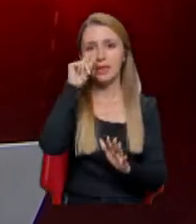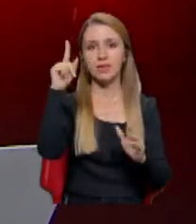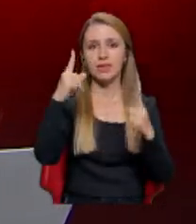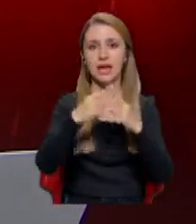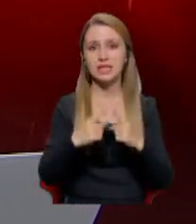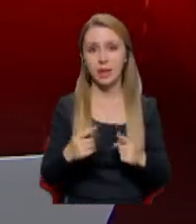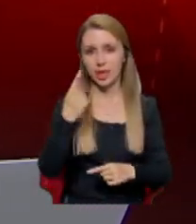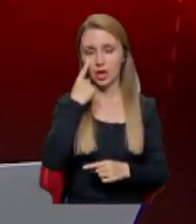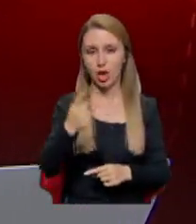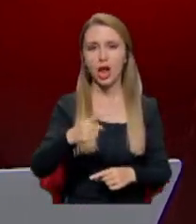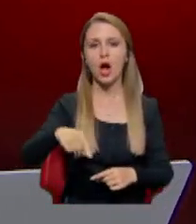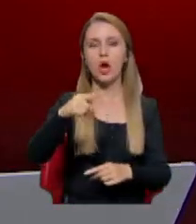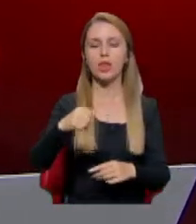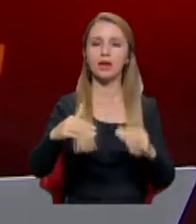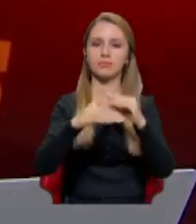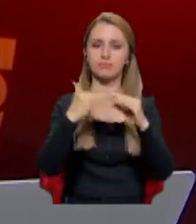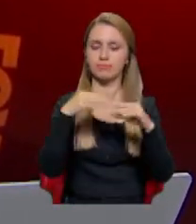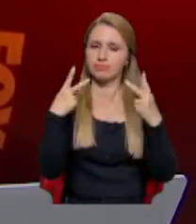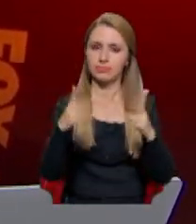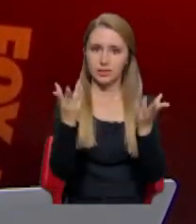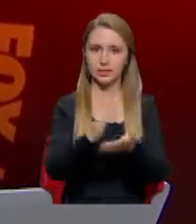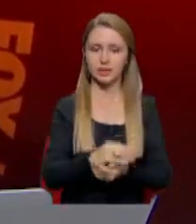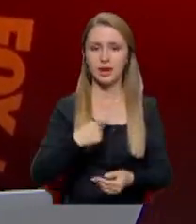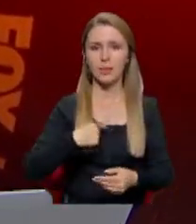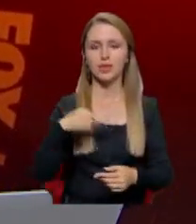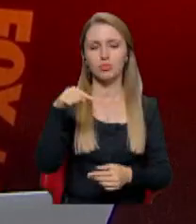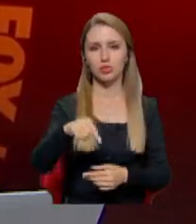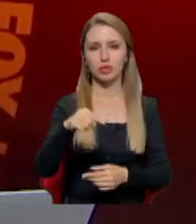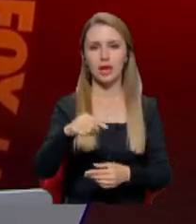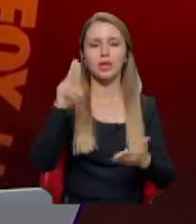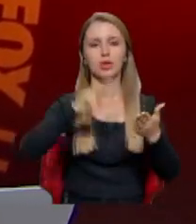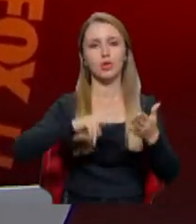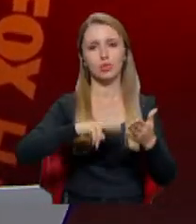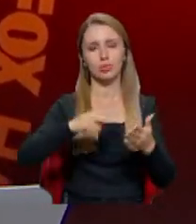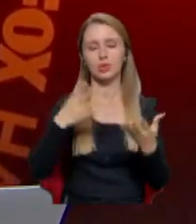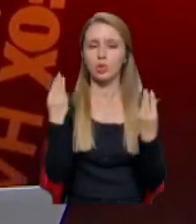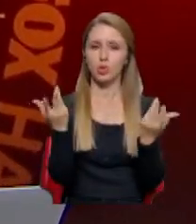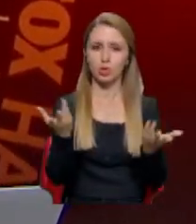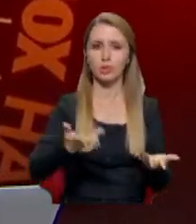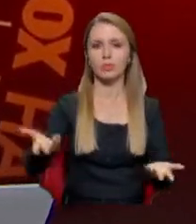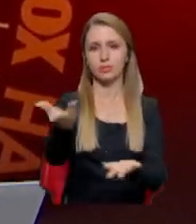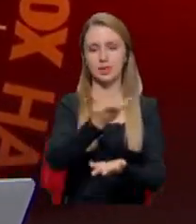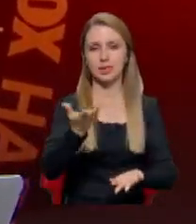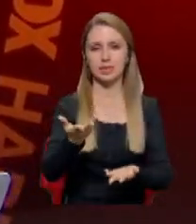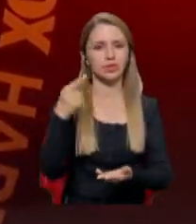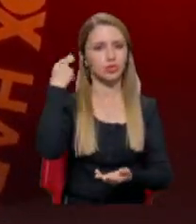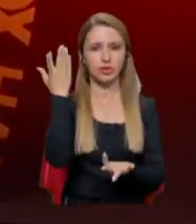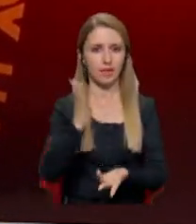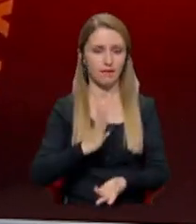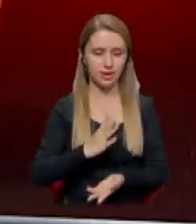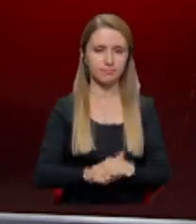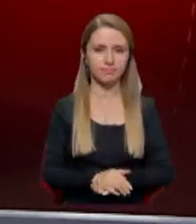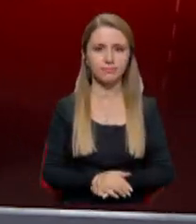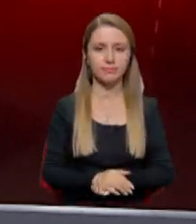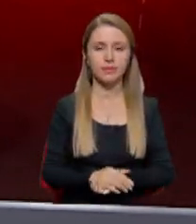hesabım üzerinden onları benimle paylaşabilirsiniz. Ben de buradan seslendirmiş olurum sizin duygu ve düşüncelerinizi.